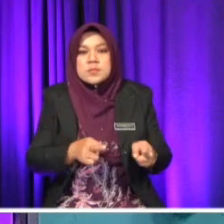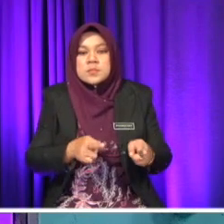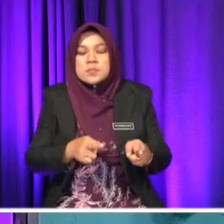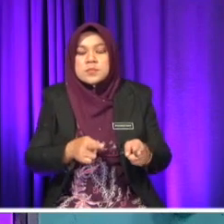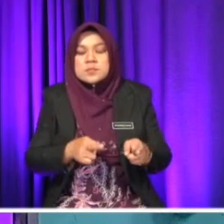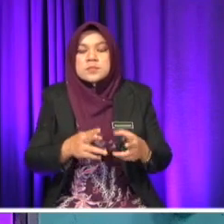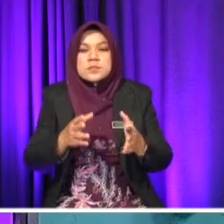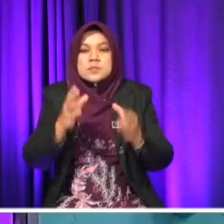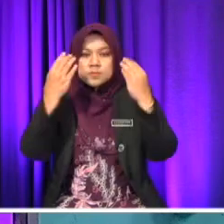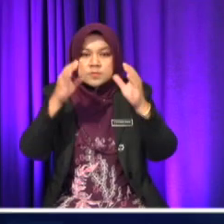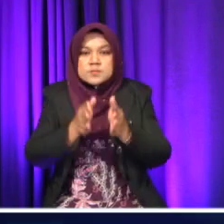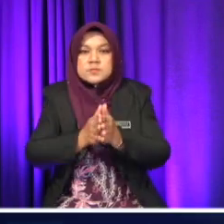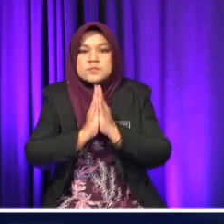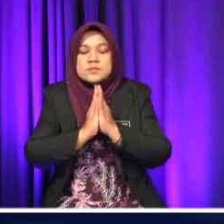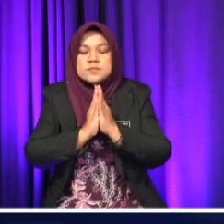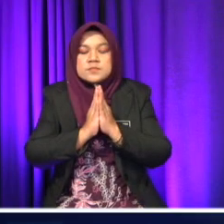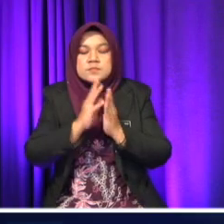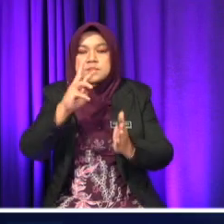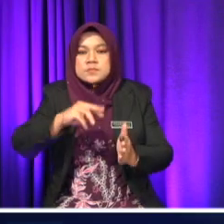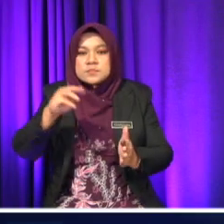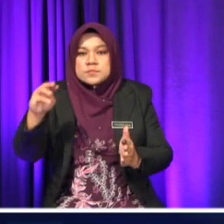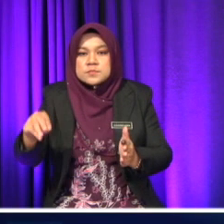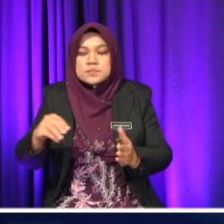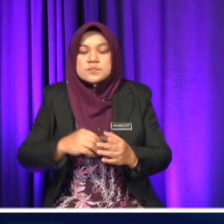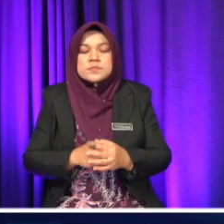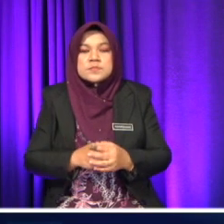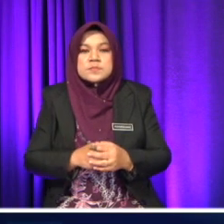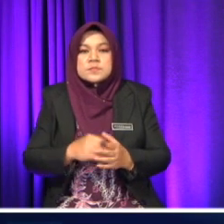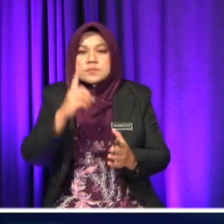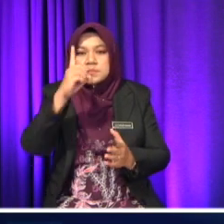saya guminto murid-murid dalam Google Maps